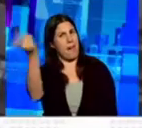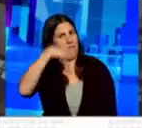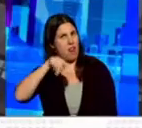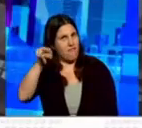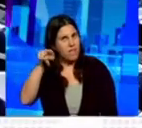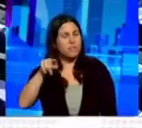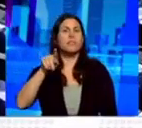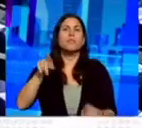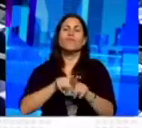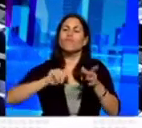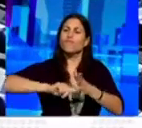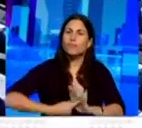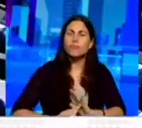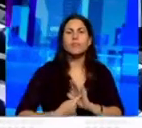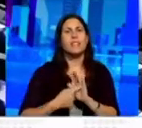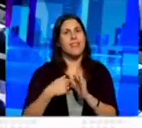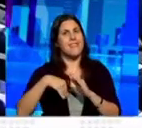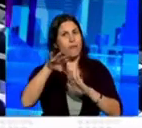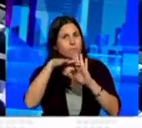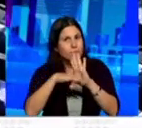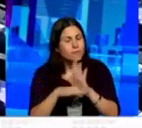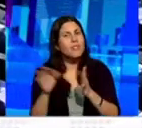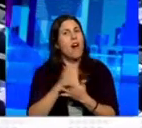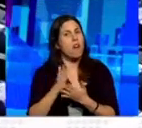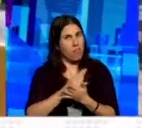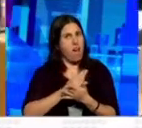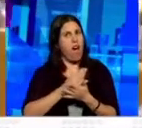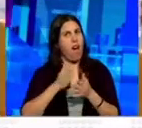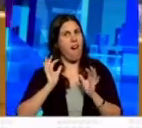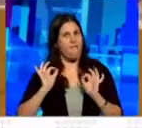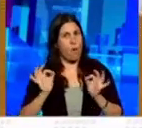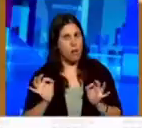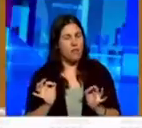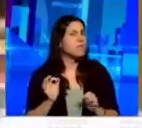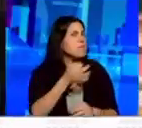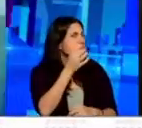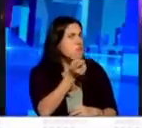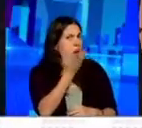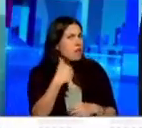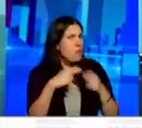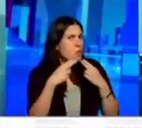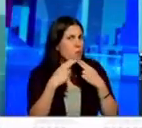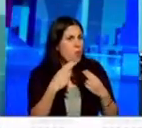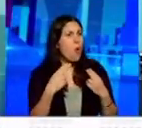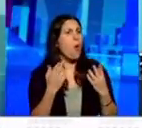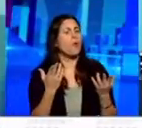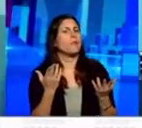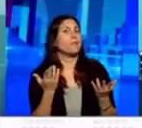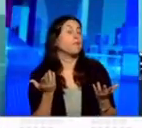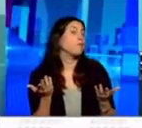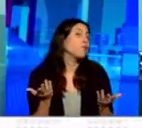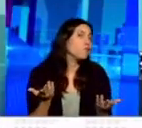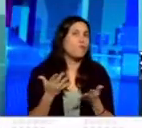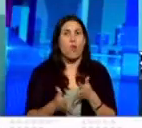את זה כנועל וכהחלטה שעוברת בצורה פורמלית. ולא היו שם איזשהן תגובות שאומרות,